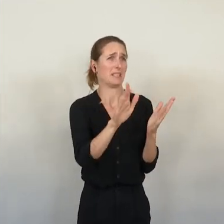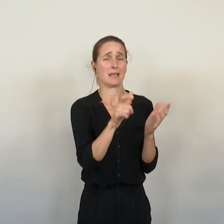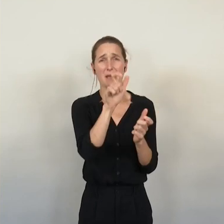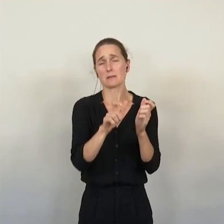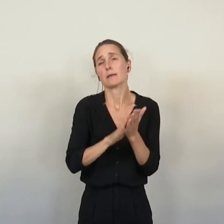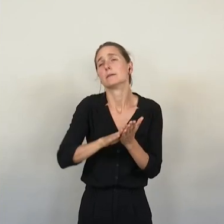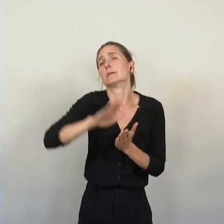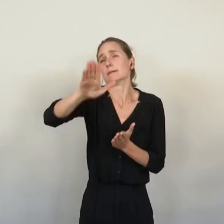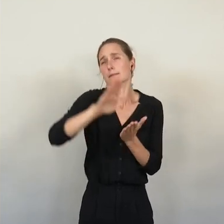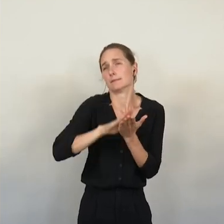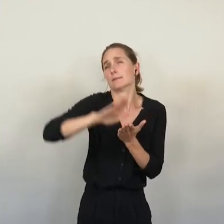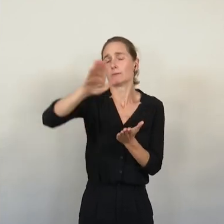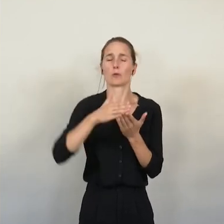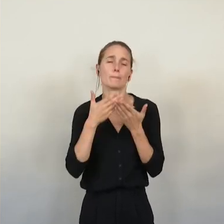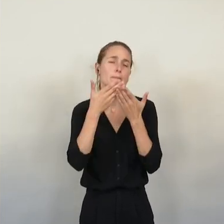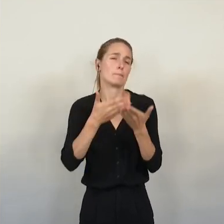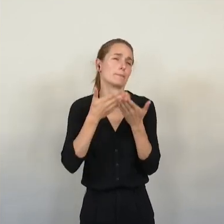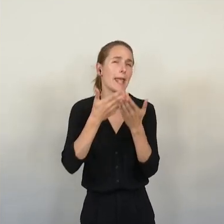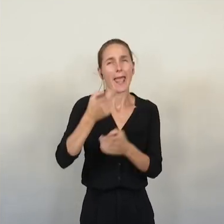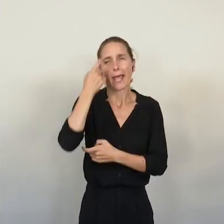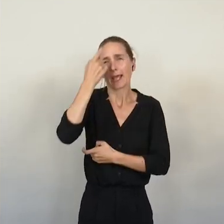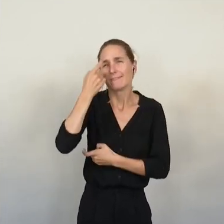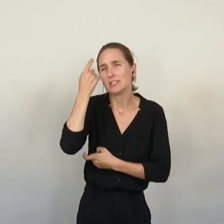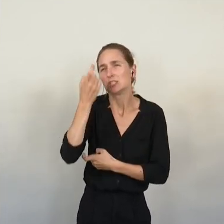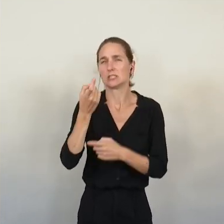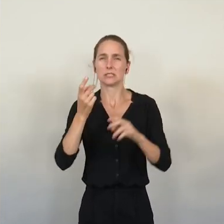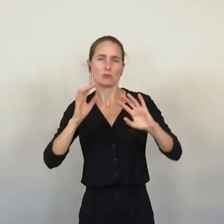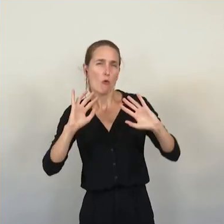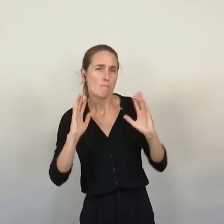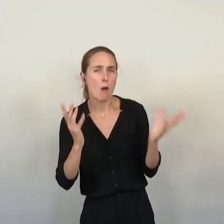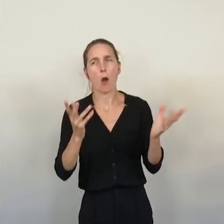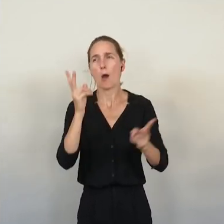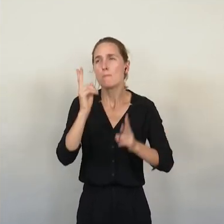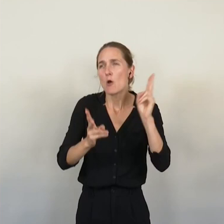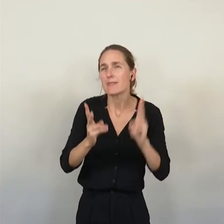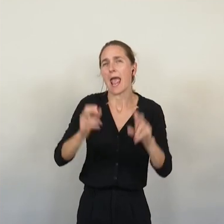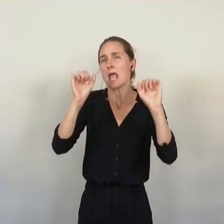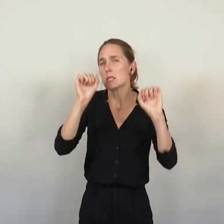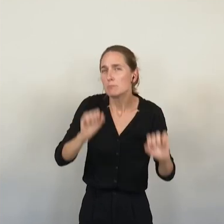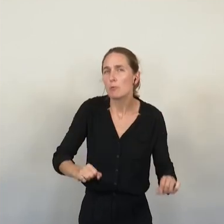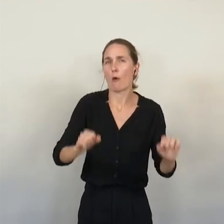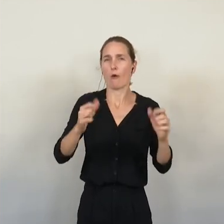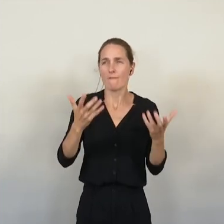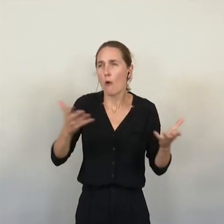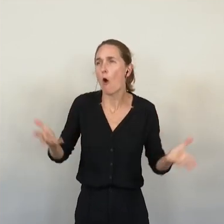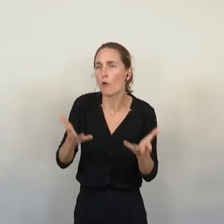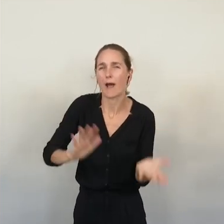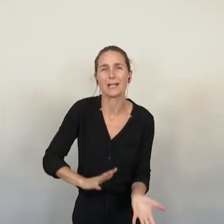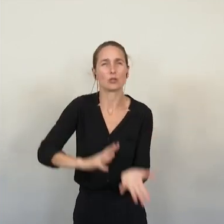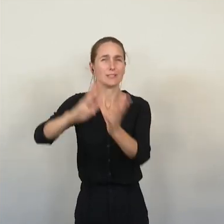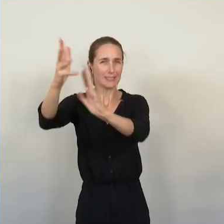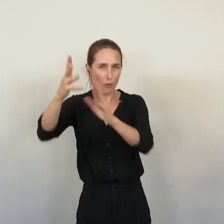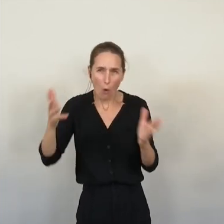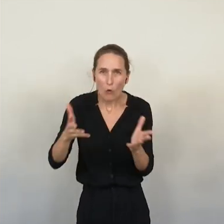étudier la faisabilité le classique très classique amplifier la transition favoriser les pratiques